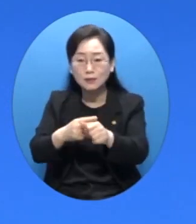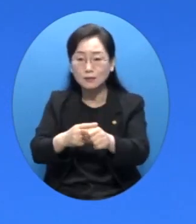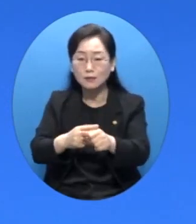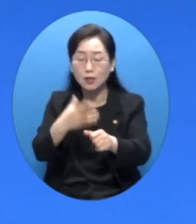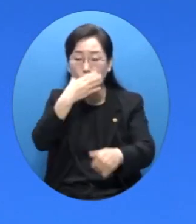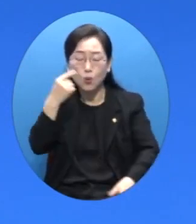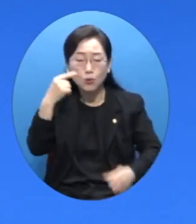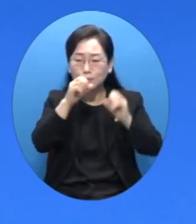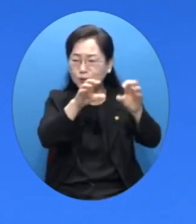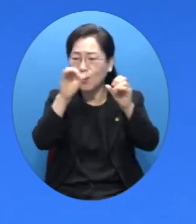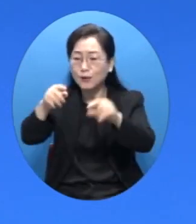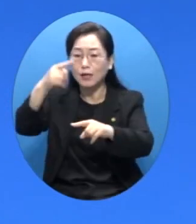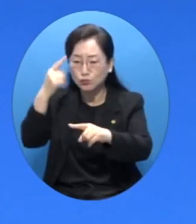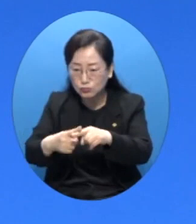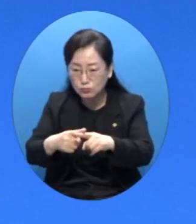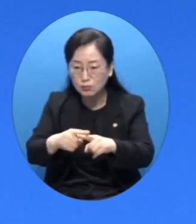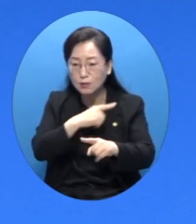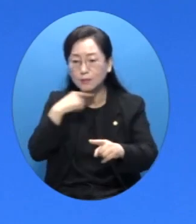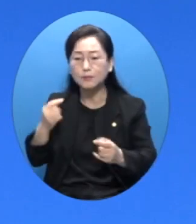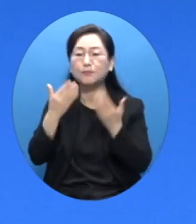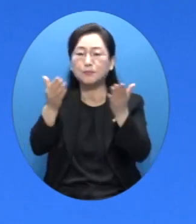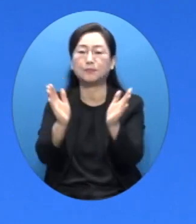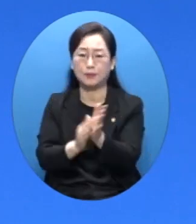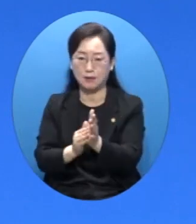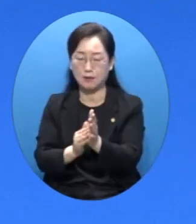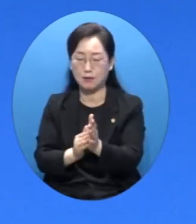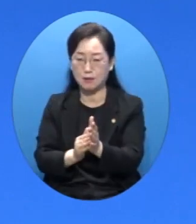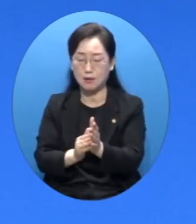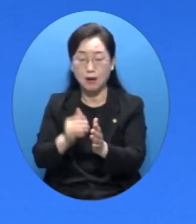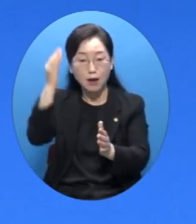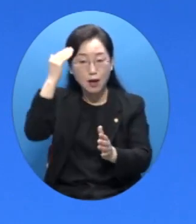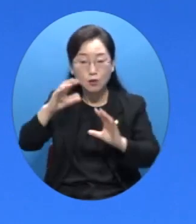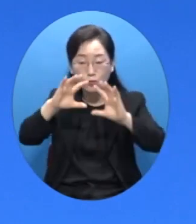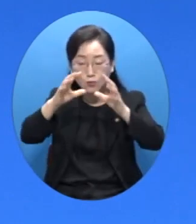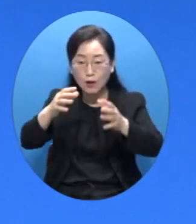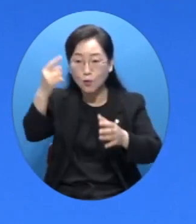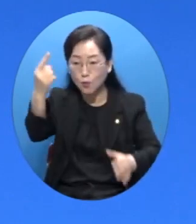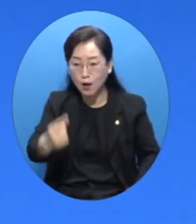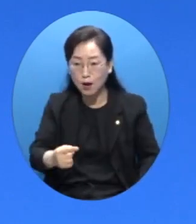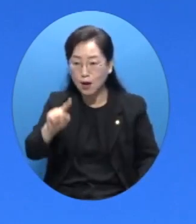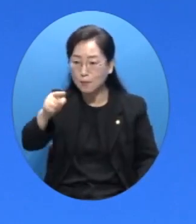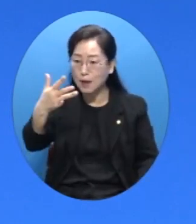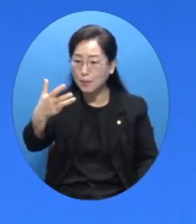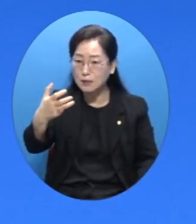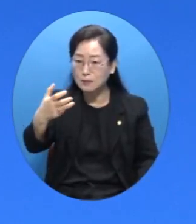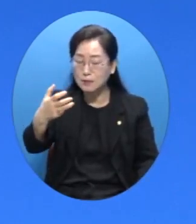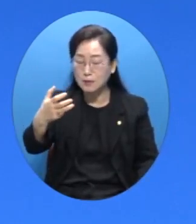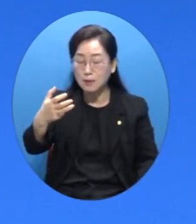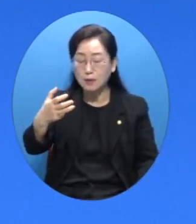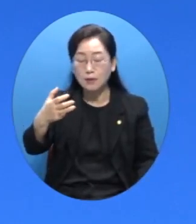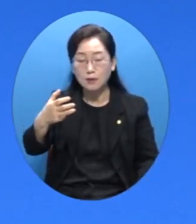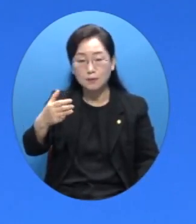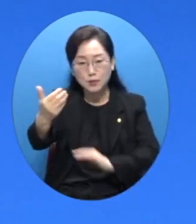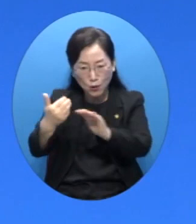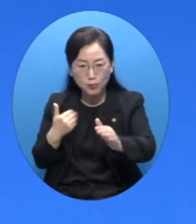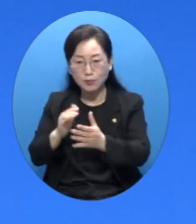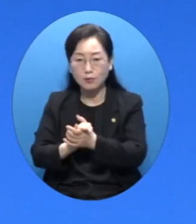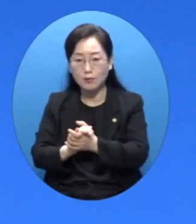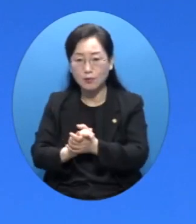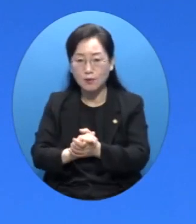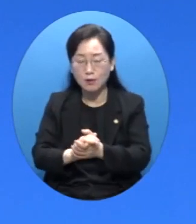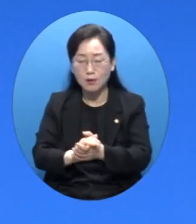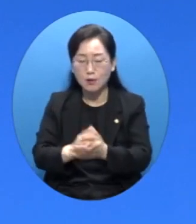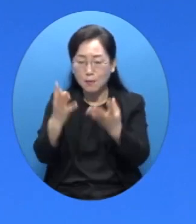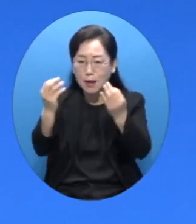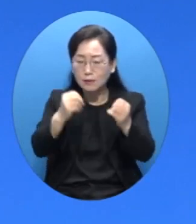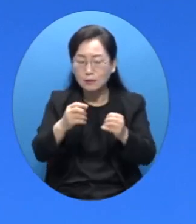전하다가 순교했습니다. 이 땅에 온 많은 선교 사람들, 138년 전에 언도드 아펜살로 선교사가 처음으로 왔지만 그로 수많은